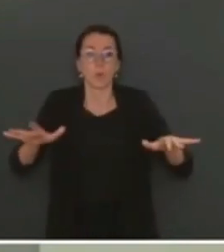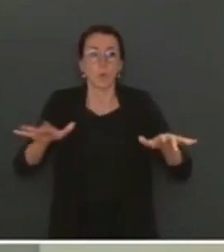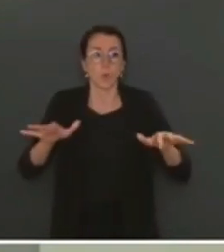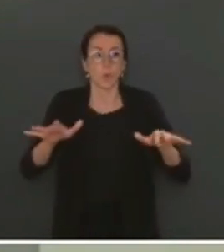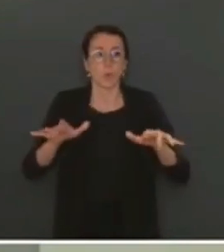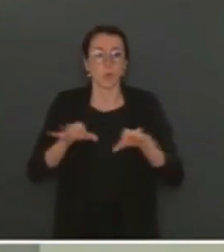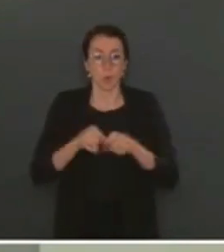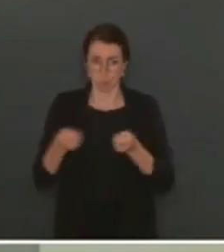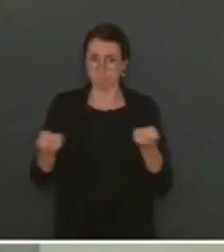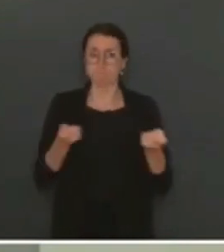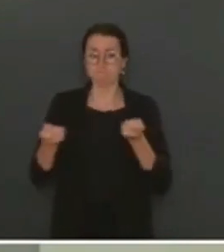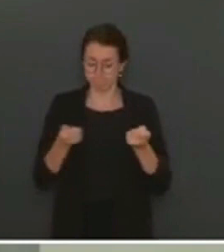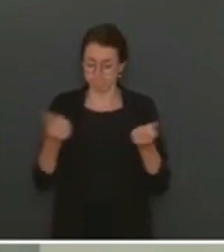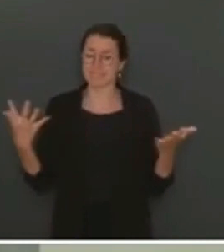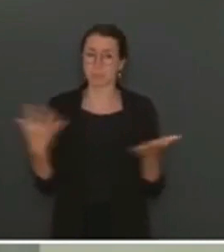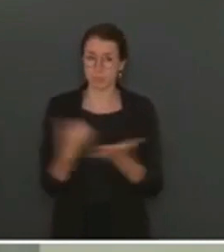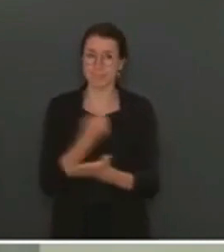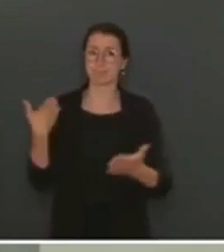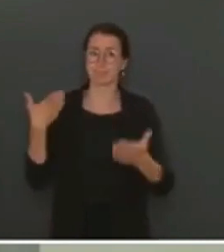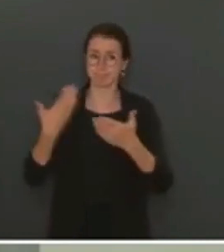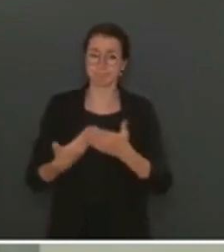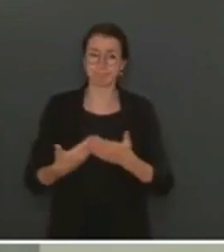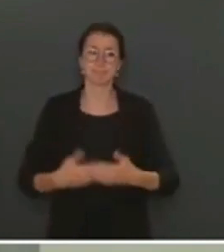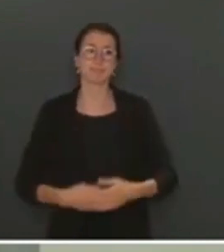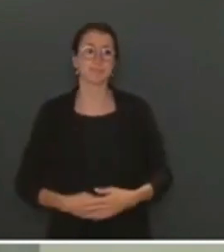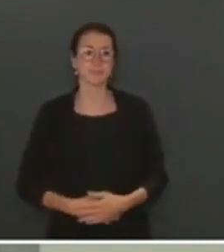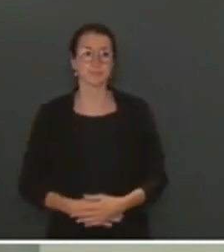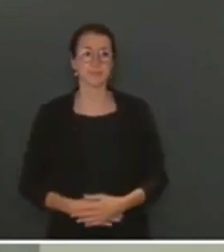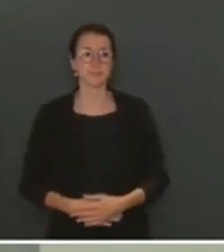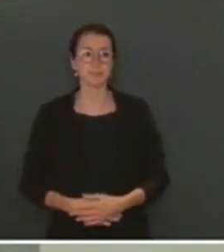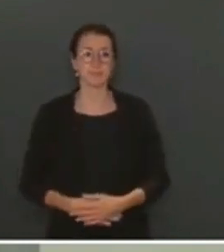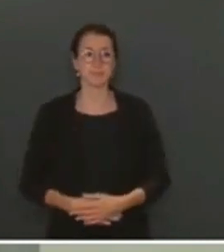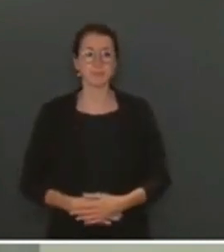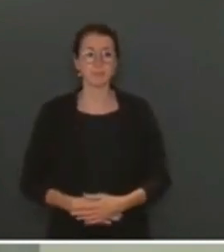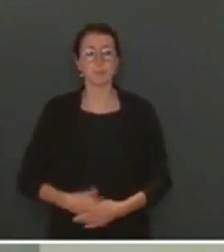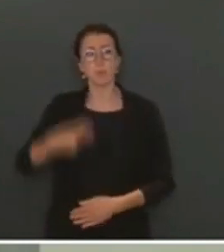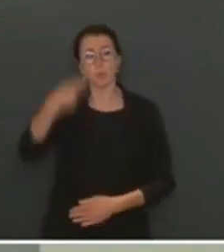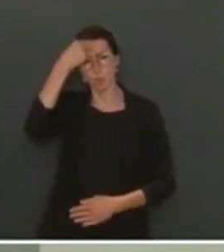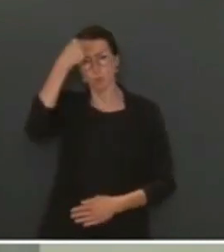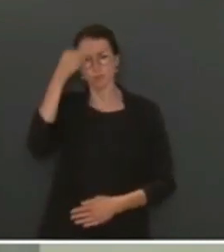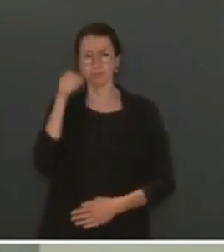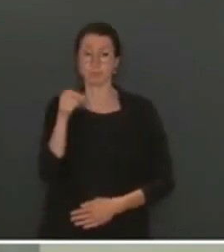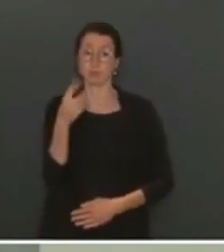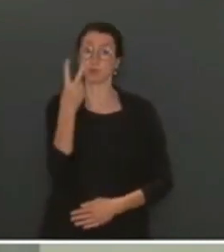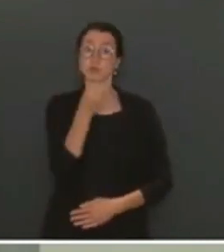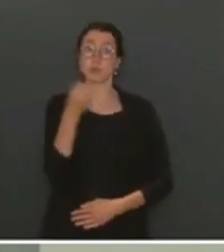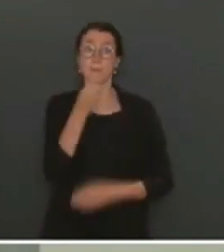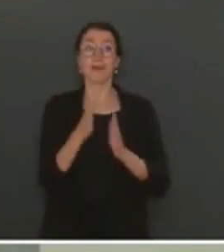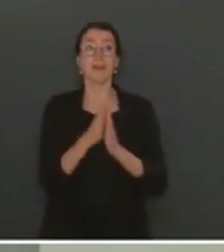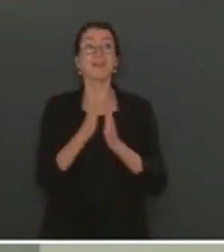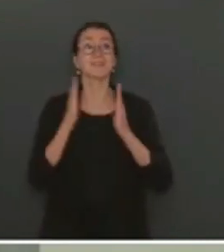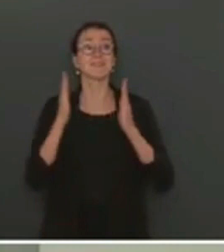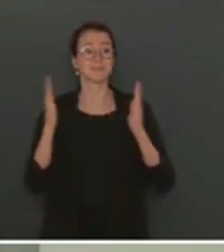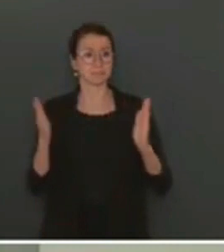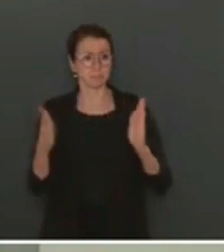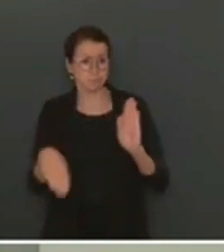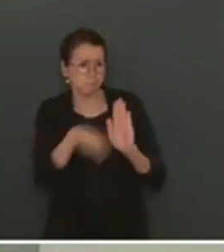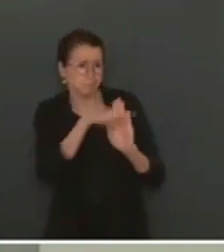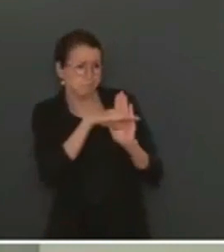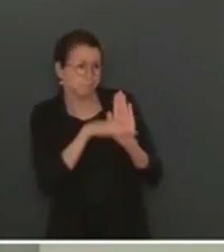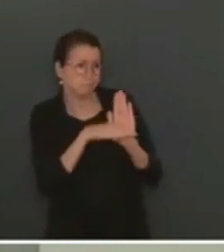بعد أن تغير في المدينة الثالث عنوث تغير من المؤمنة المستقبل. ولكن